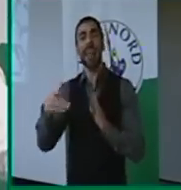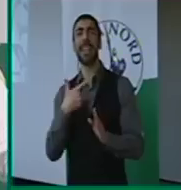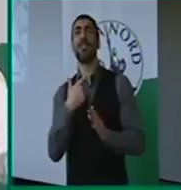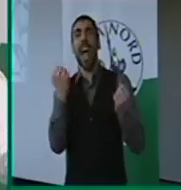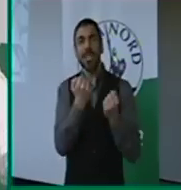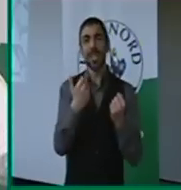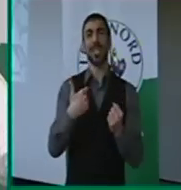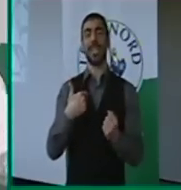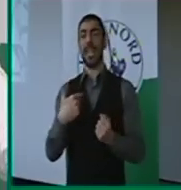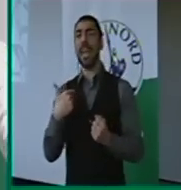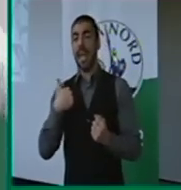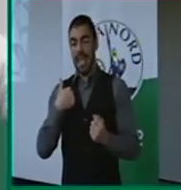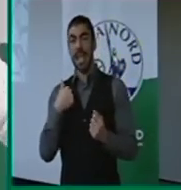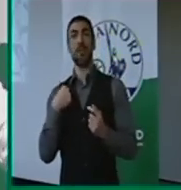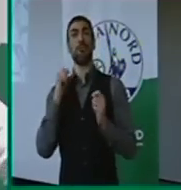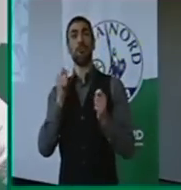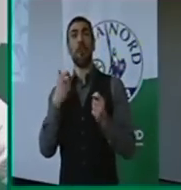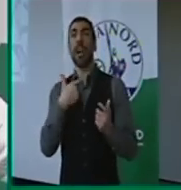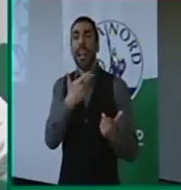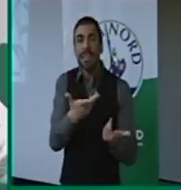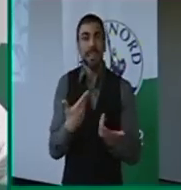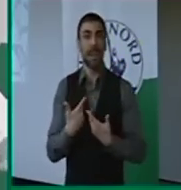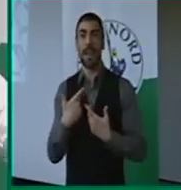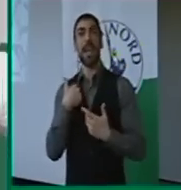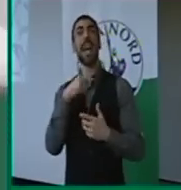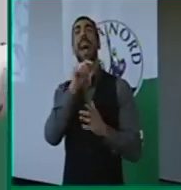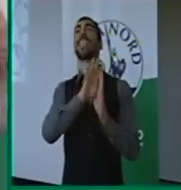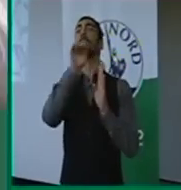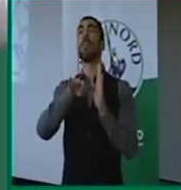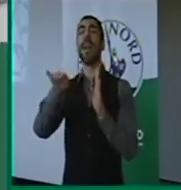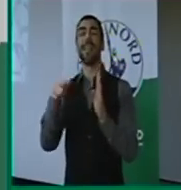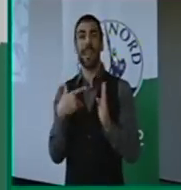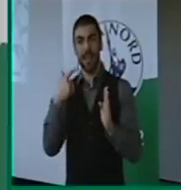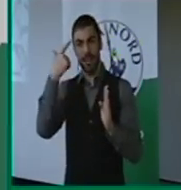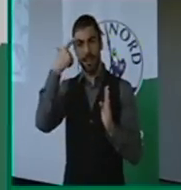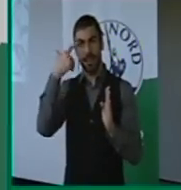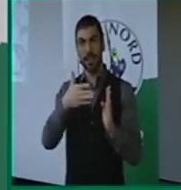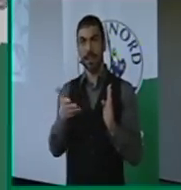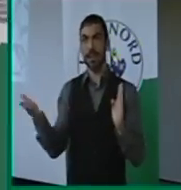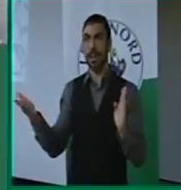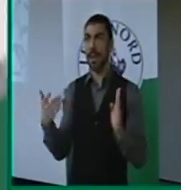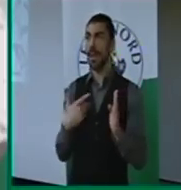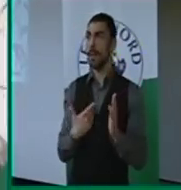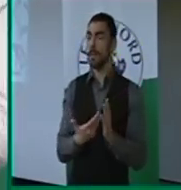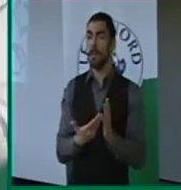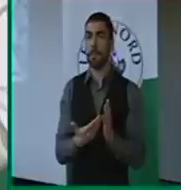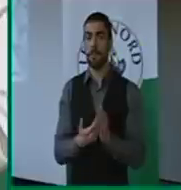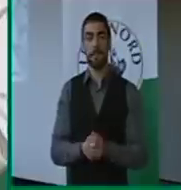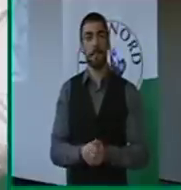le agenzie Ieri mi chiama un giornalista Eh ma lo spread Ma pensate come pensate